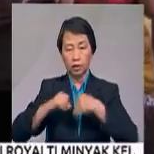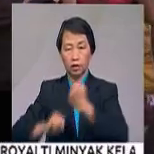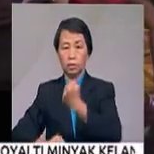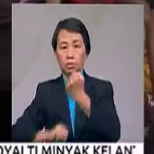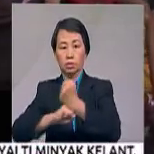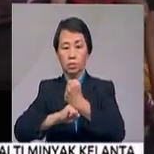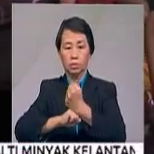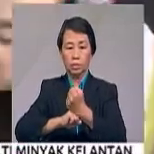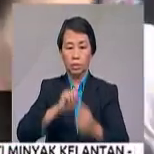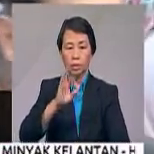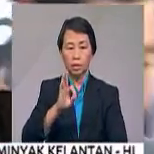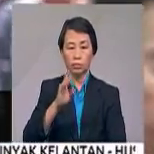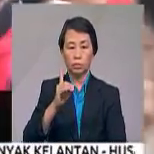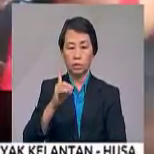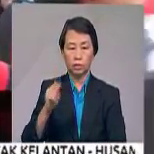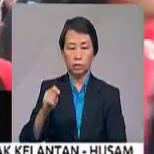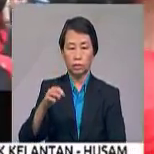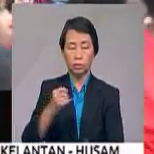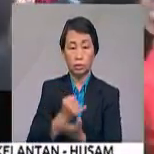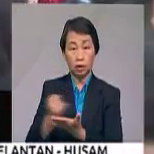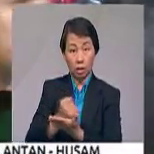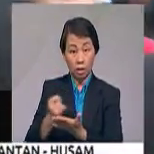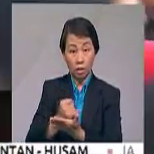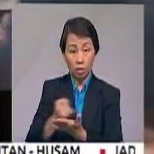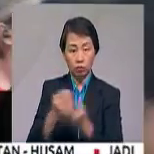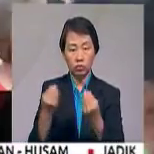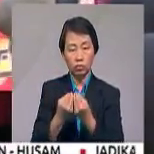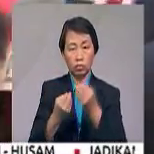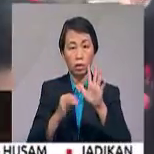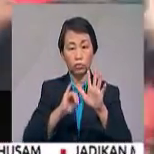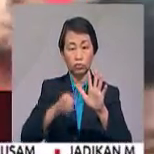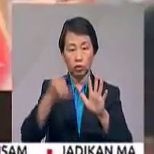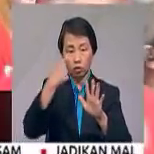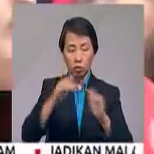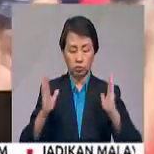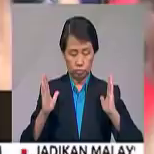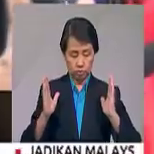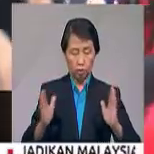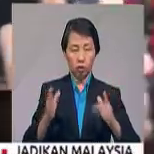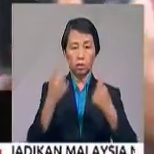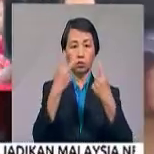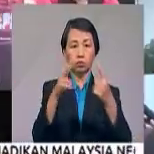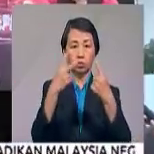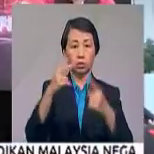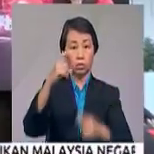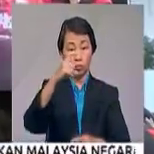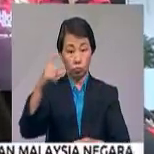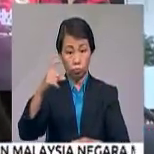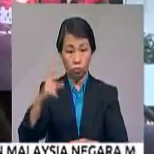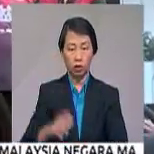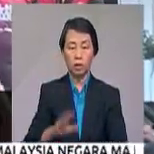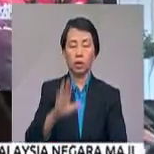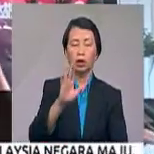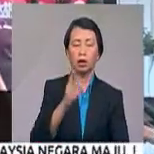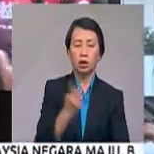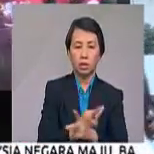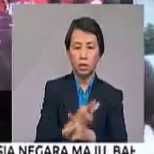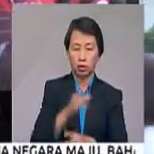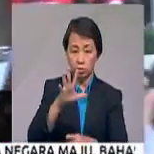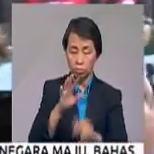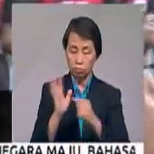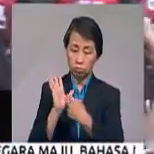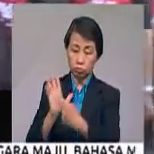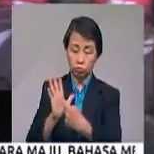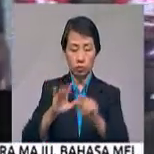daripada FWD Takaful Berhad berjumlah RM5 juta untuk tempoh 12 bulan. BSN yang memasuki edisi kelima ini